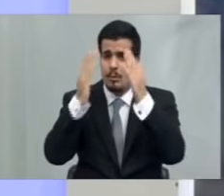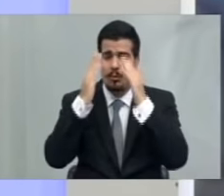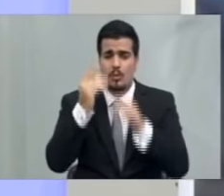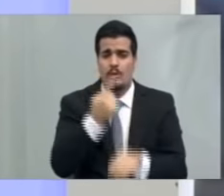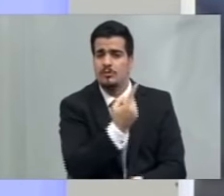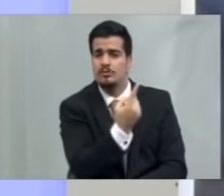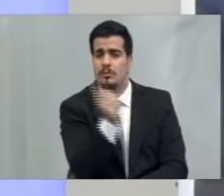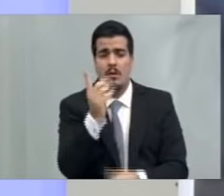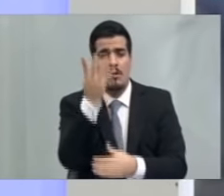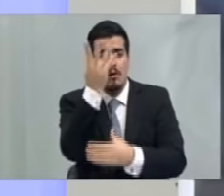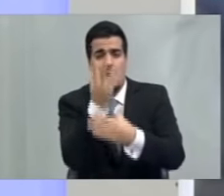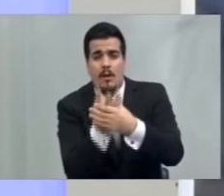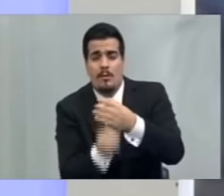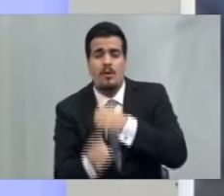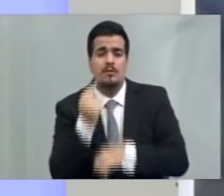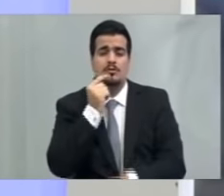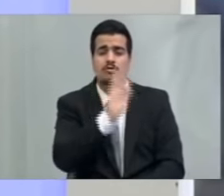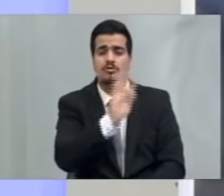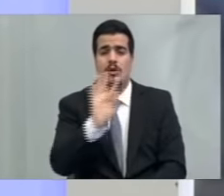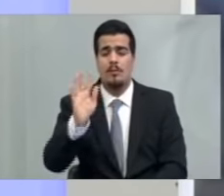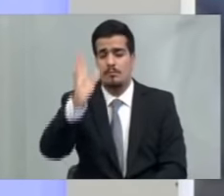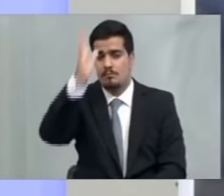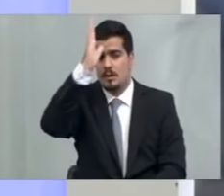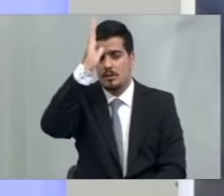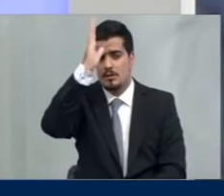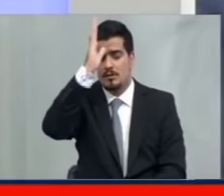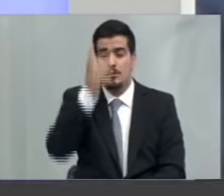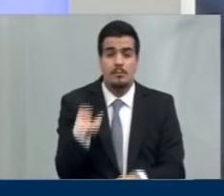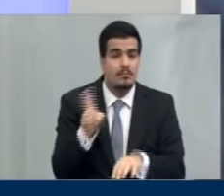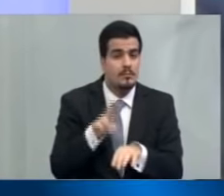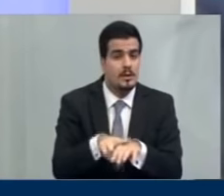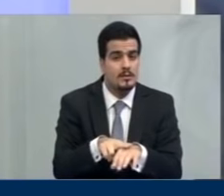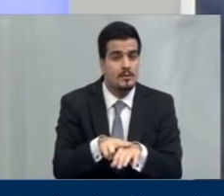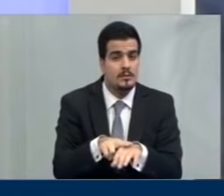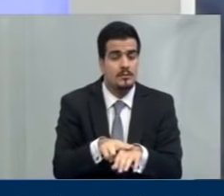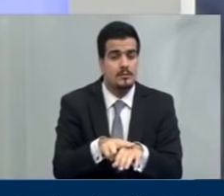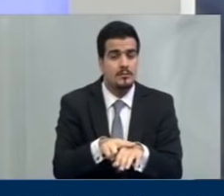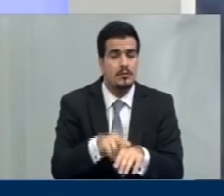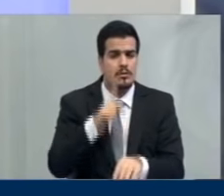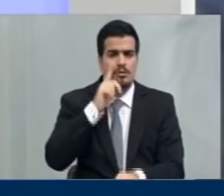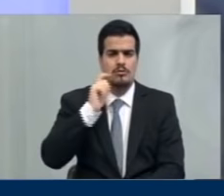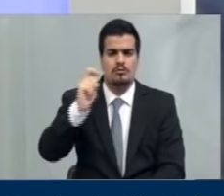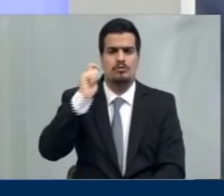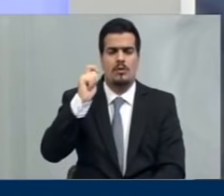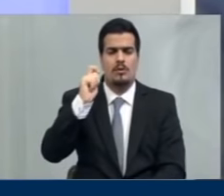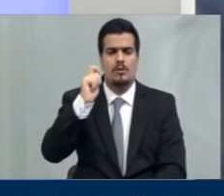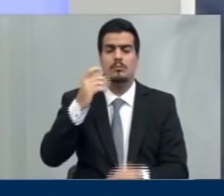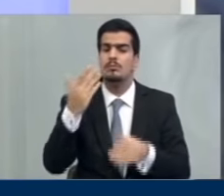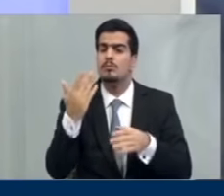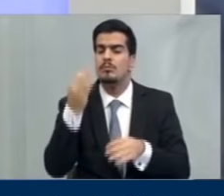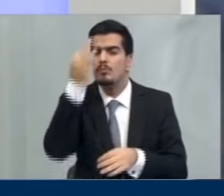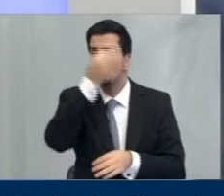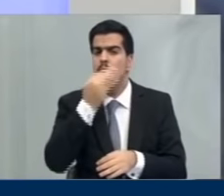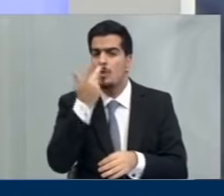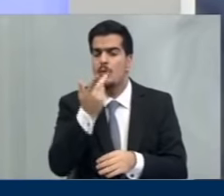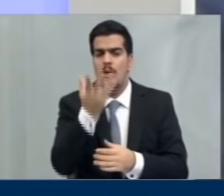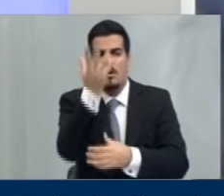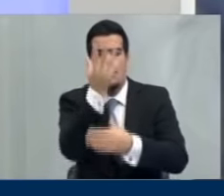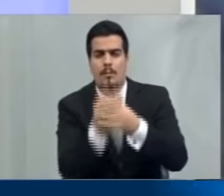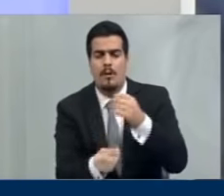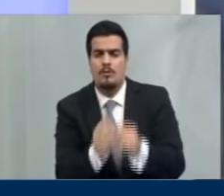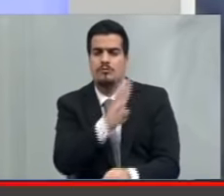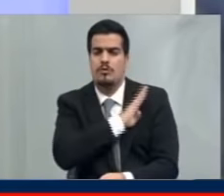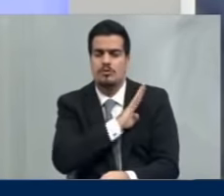كافة أبناء شعبنا العراقي وإلى رجال السواتر الأبطال من أبناء